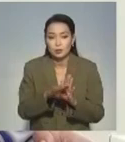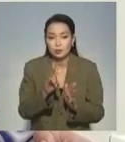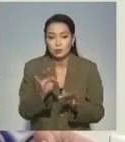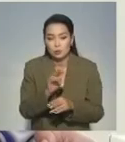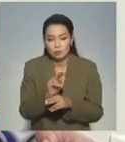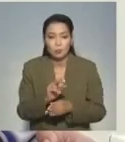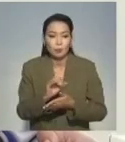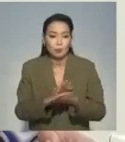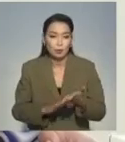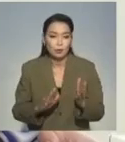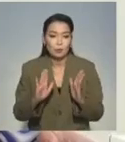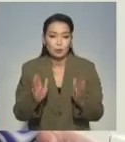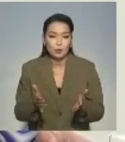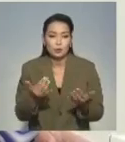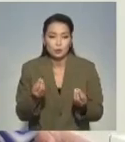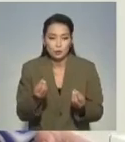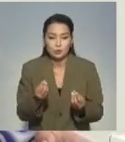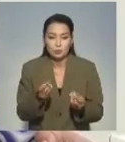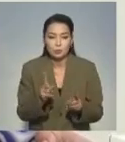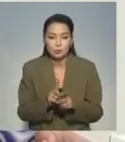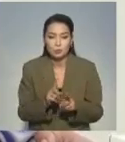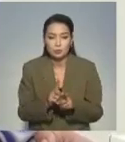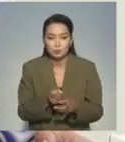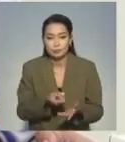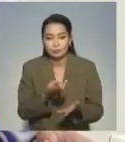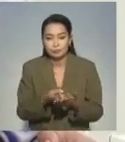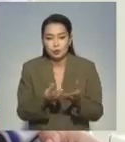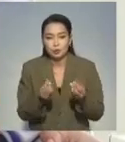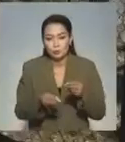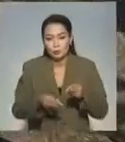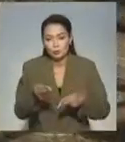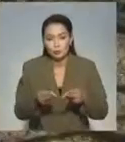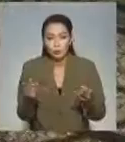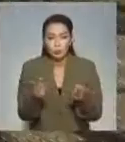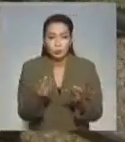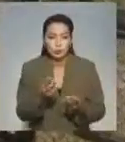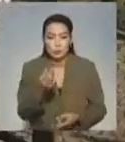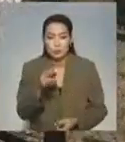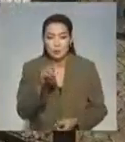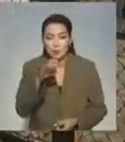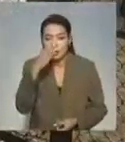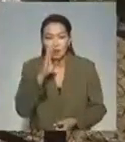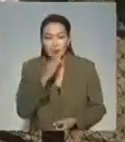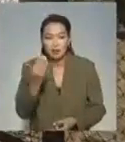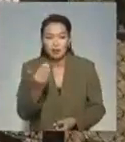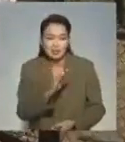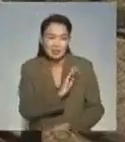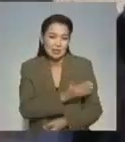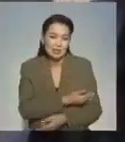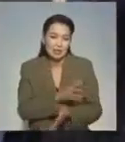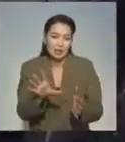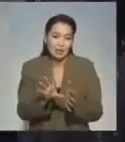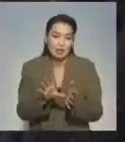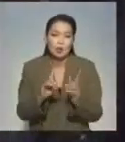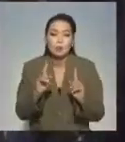әлде де алады. Тағы да бір немесе екі отаға ота жасалады балаға. Бейбарыстың ата-анасы жоғары кернеулі тораптың қоршауы